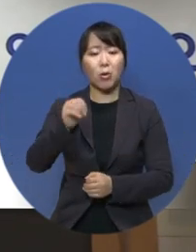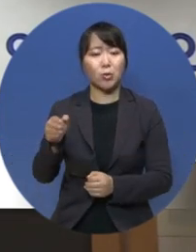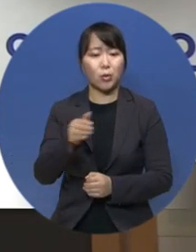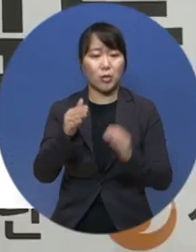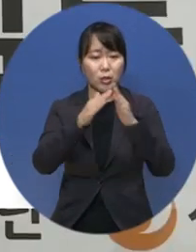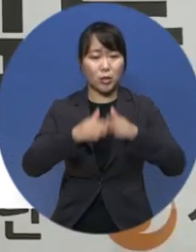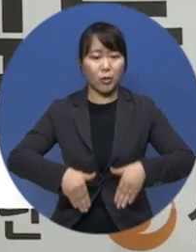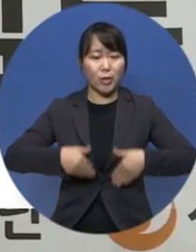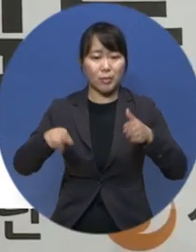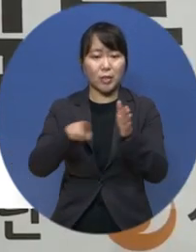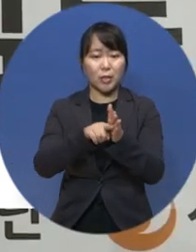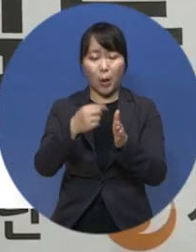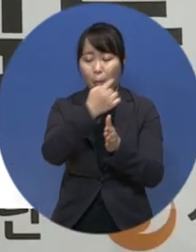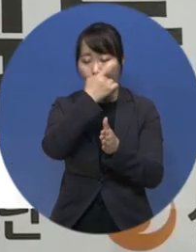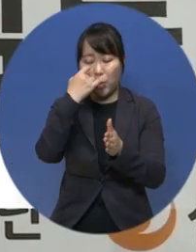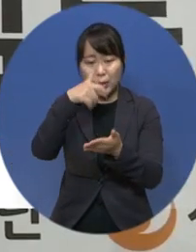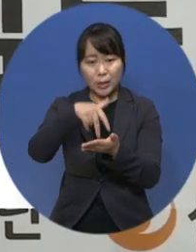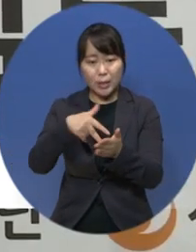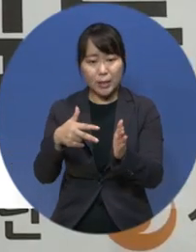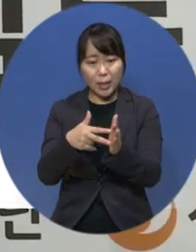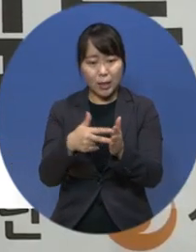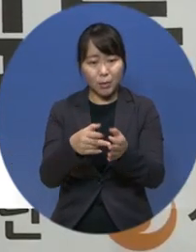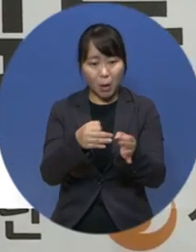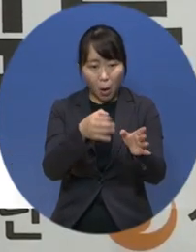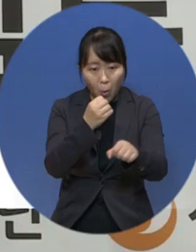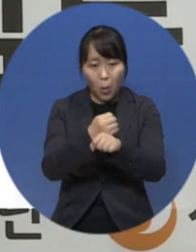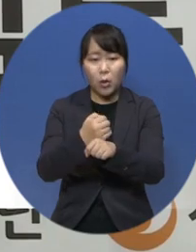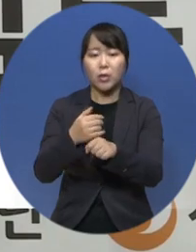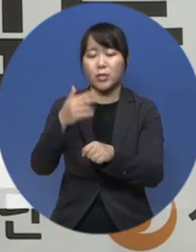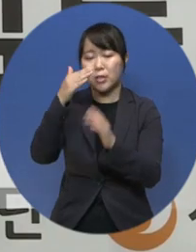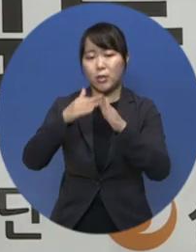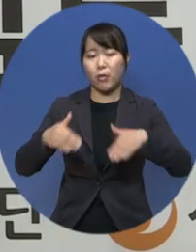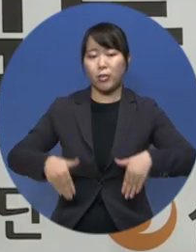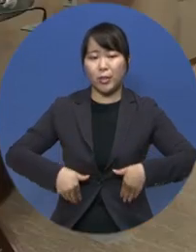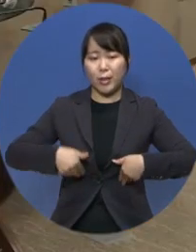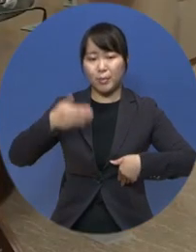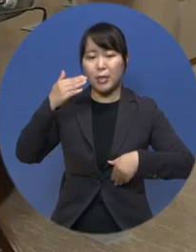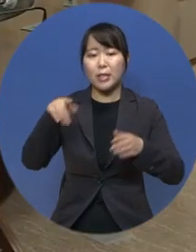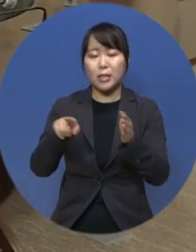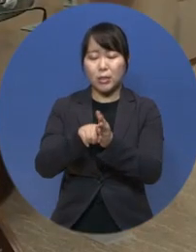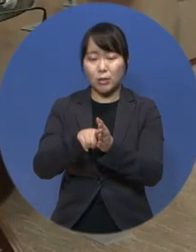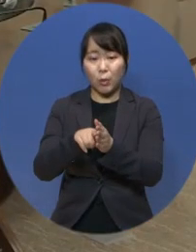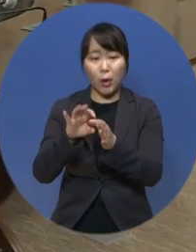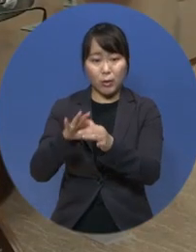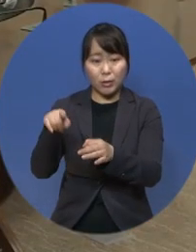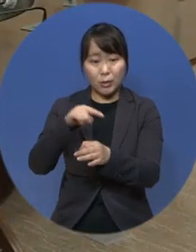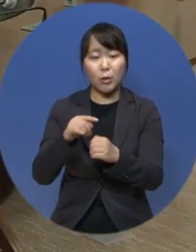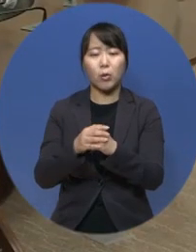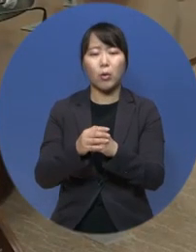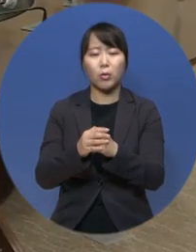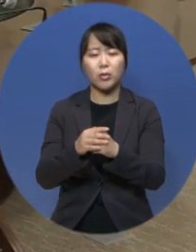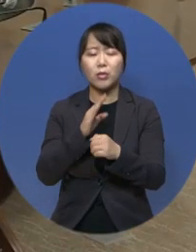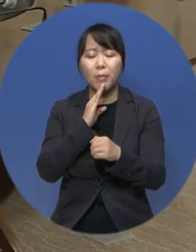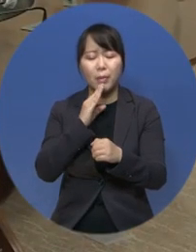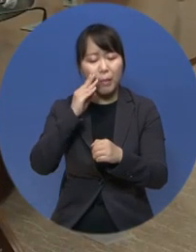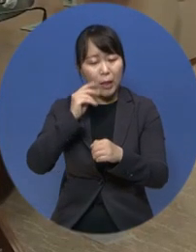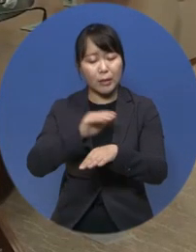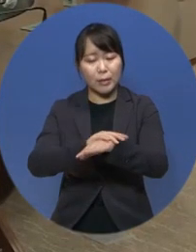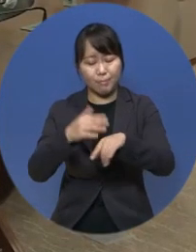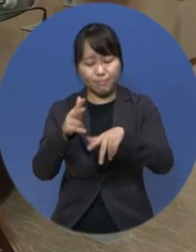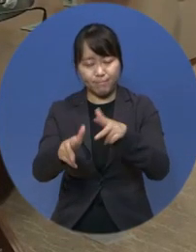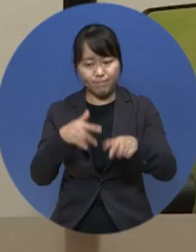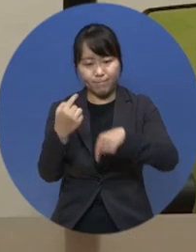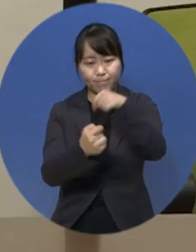전남 신용보증재단 에 출연하고 전남 신용보증재단 n 소외 금융지원 에 원활한 사업추진을 위해